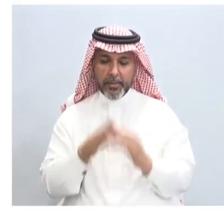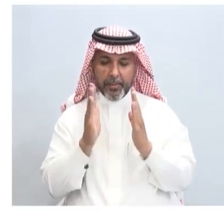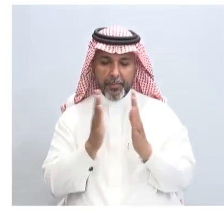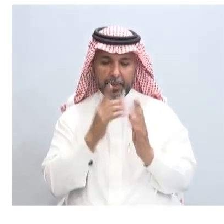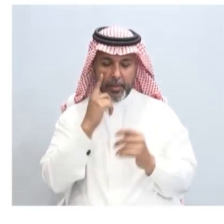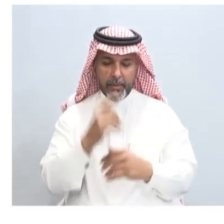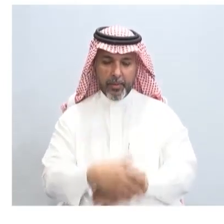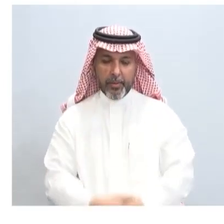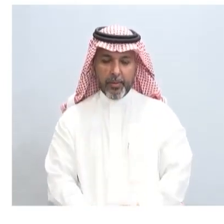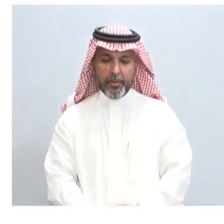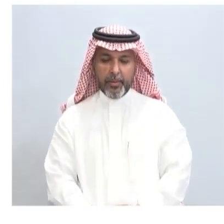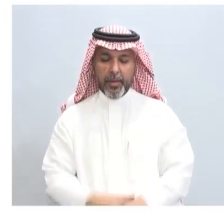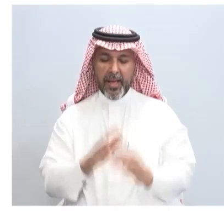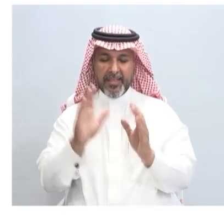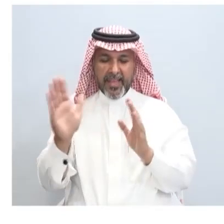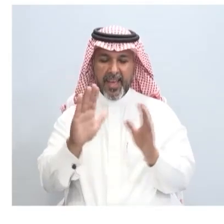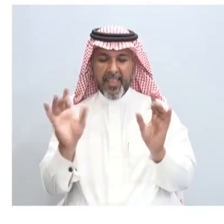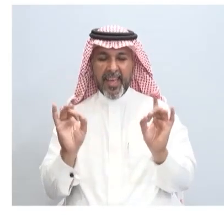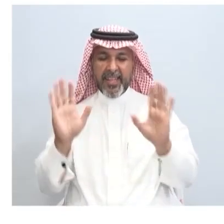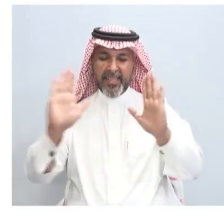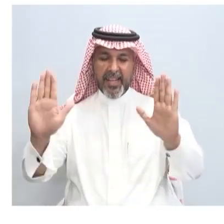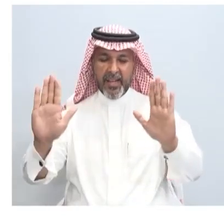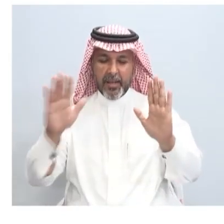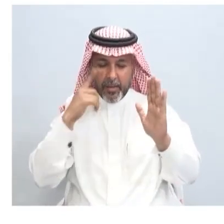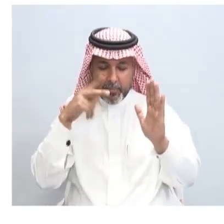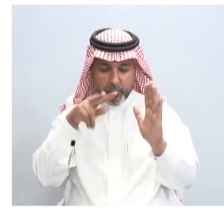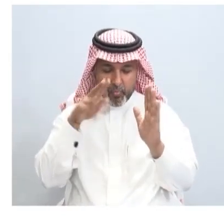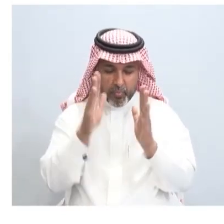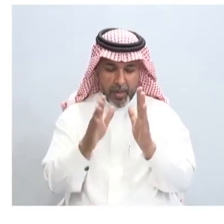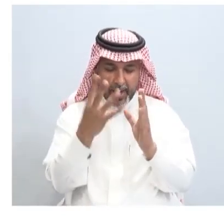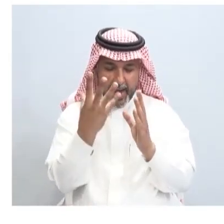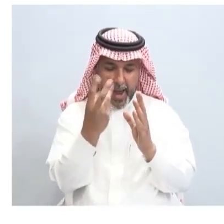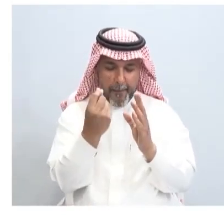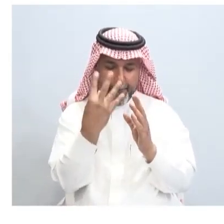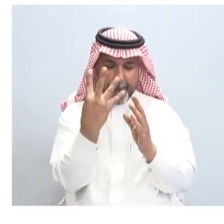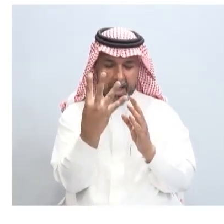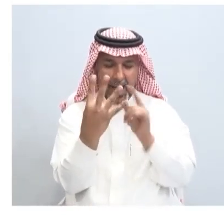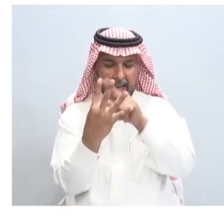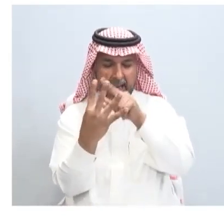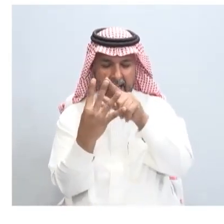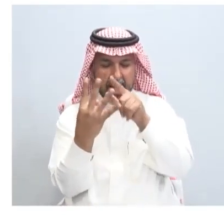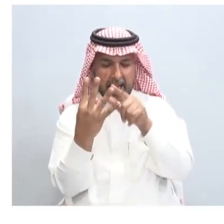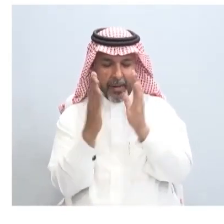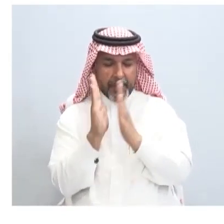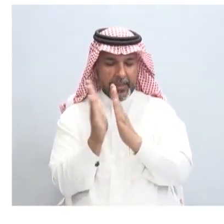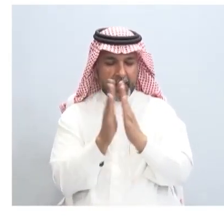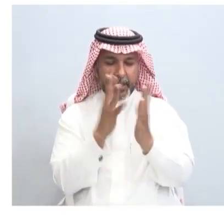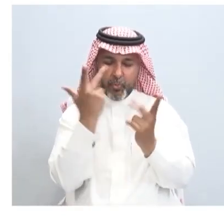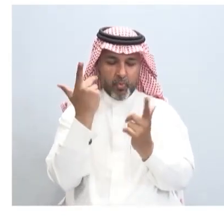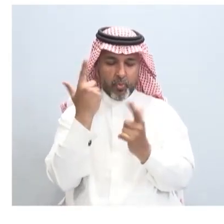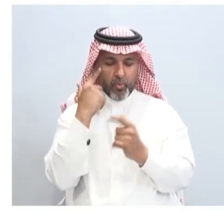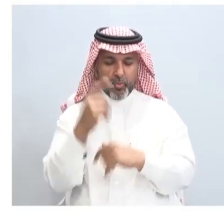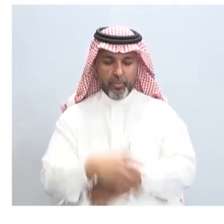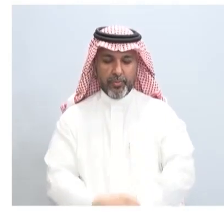الاطراف هنا ما ما عاد تفكر فيها اذا باقيلي كم رقم انا باقيلي اربعه ارقام طيب ش الاربعه ارقام اللي اعطاك